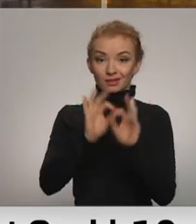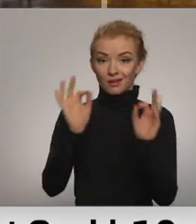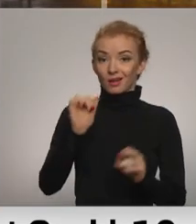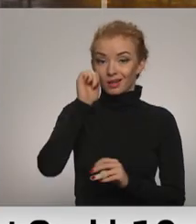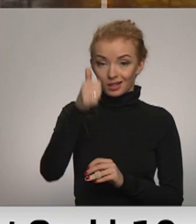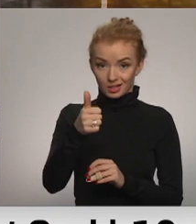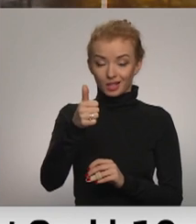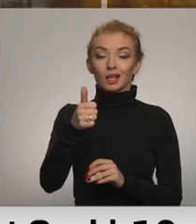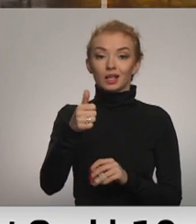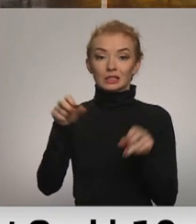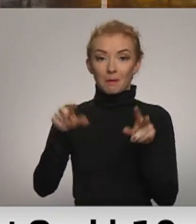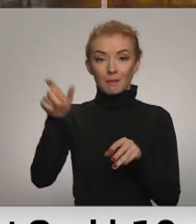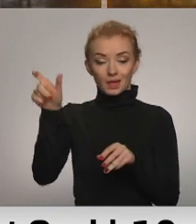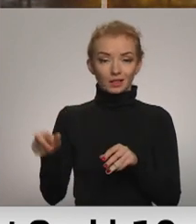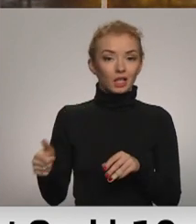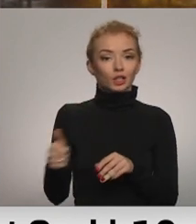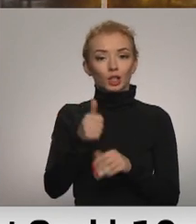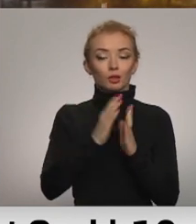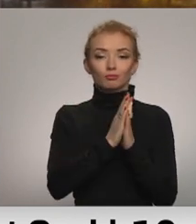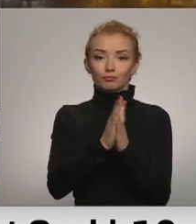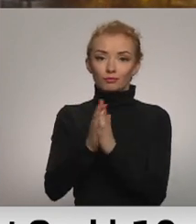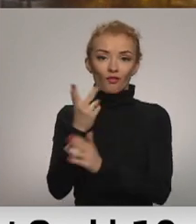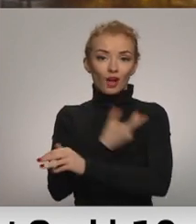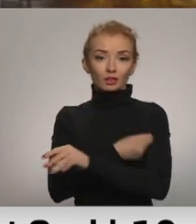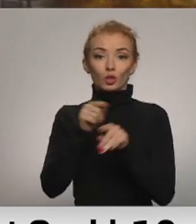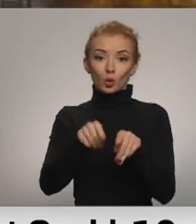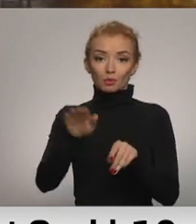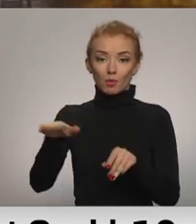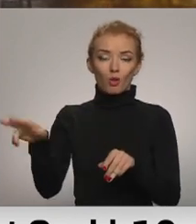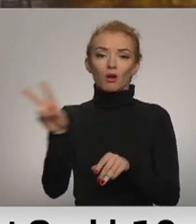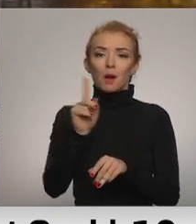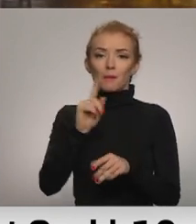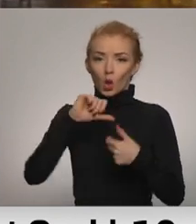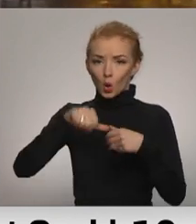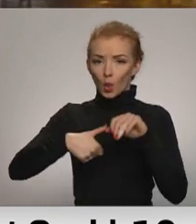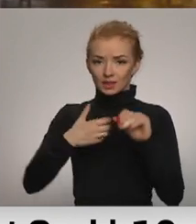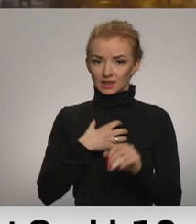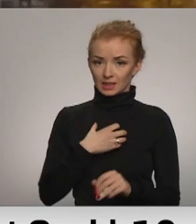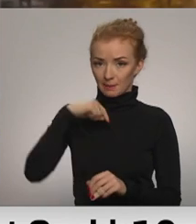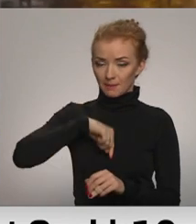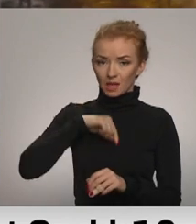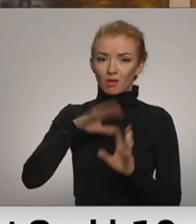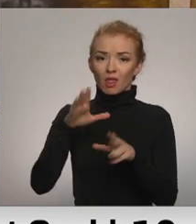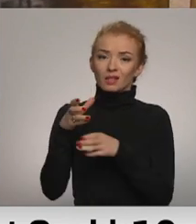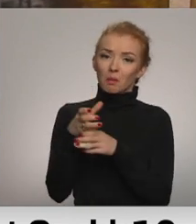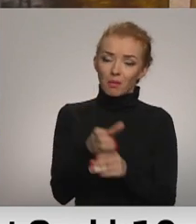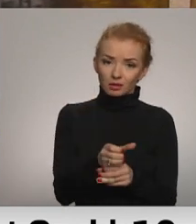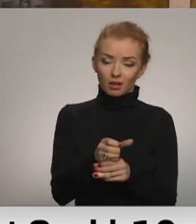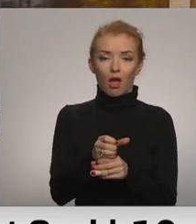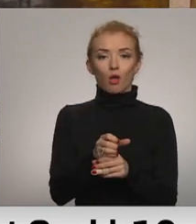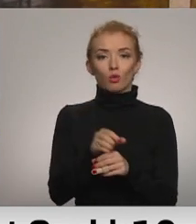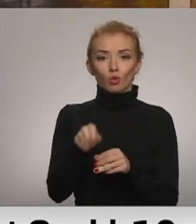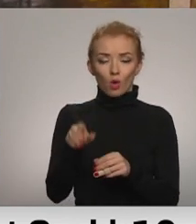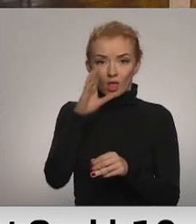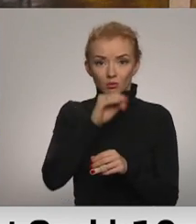rīt. Imunizācijas speciālisti īpaši aicina vakcinēt bērnus, kuriem ir hroniskas slimības, lai mazinātu iespēju, ka Covid pasliktina